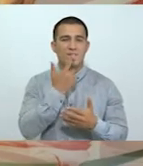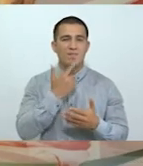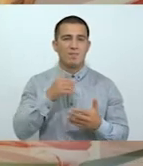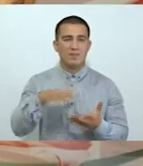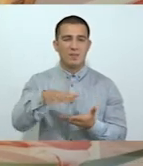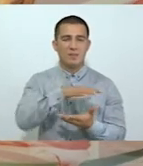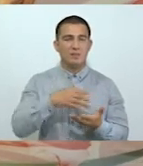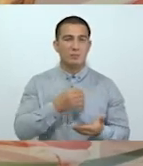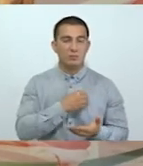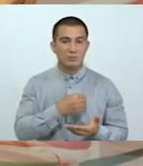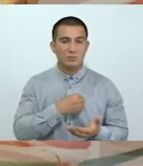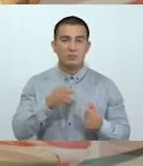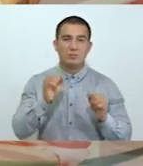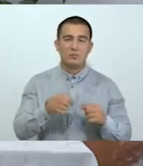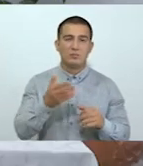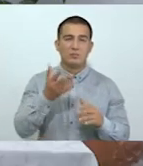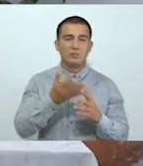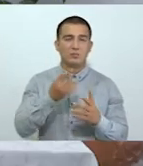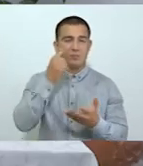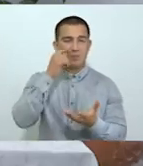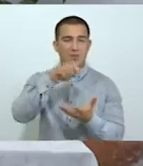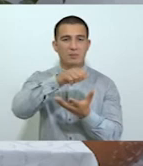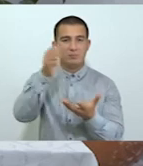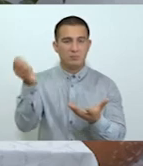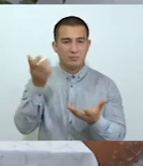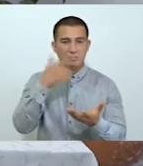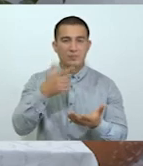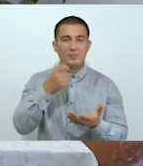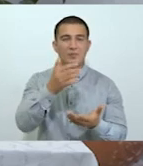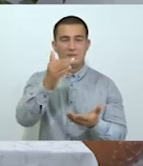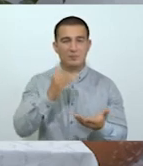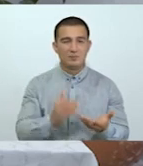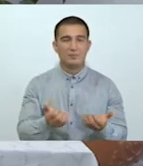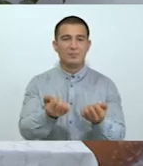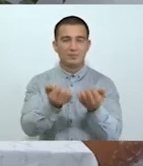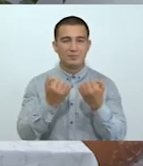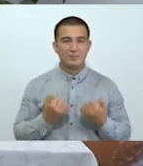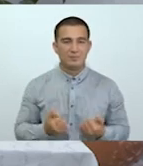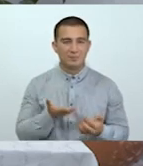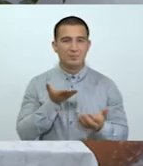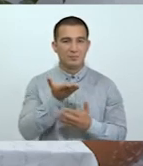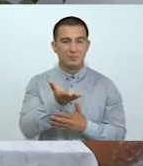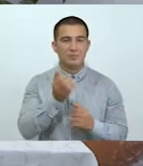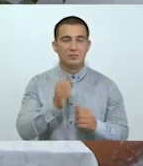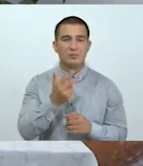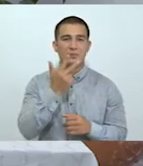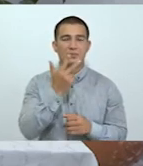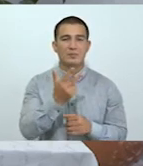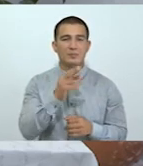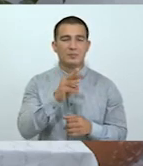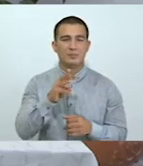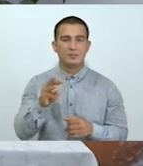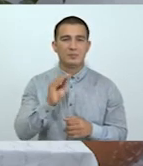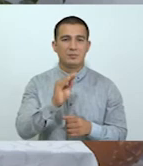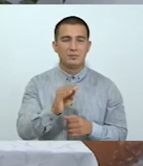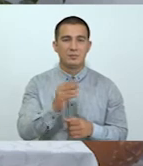xohlasangiz gaz ustidan qopqog'ini ochib, duxovkaga 3 daqiqaga qo'ysangiz bo'ladi. 3